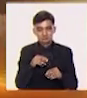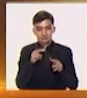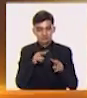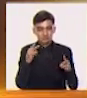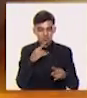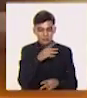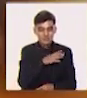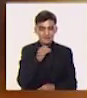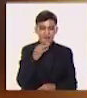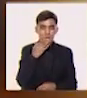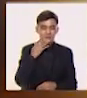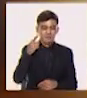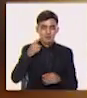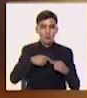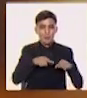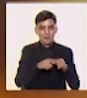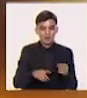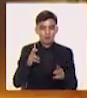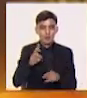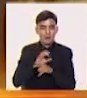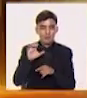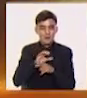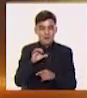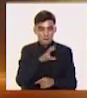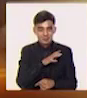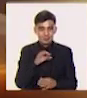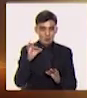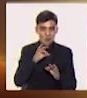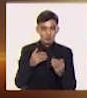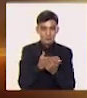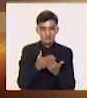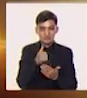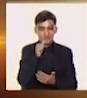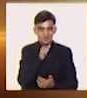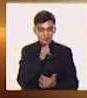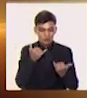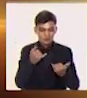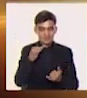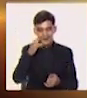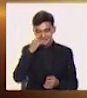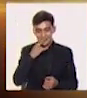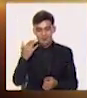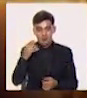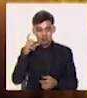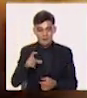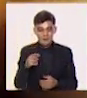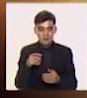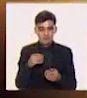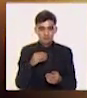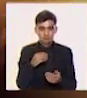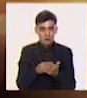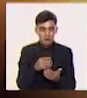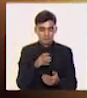компанияларға қаражат құйғандарға қатысты ақпарат құпия екен. Қазақстан азаматы құнды қағаздарды алып сатса да неге оны